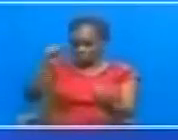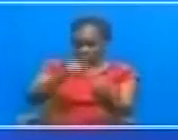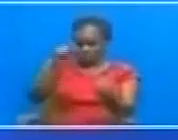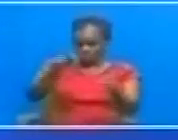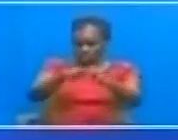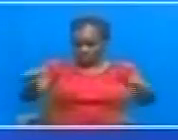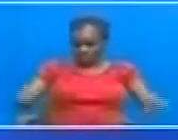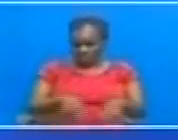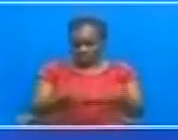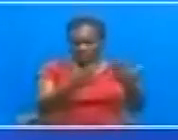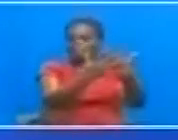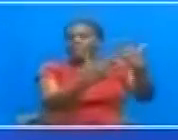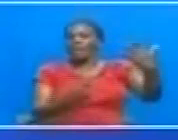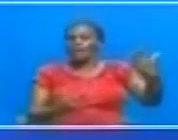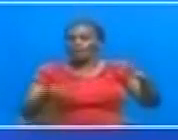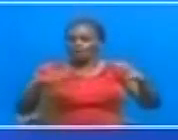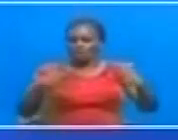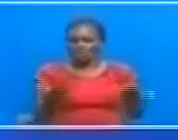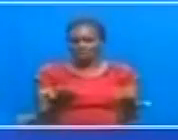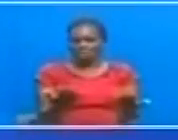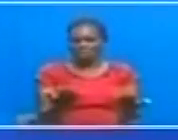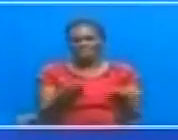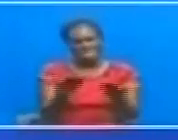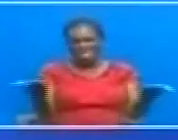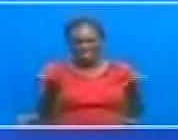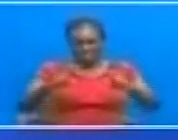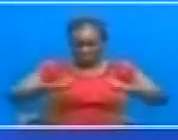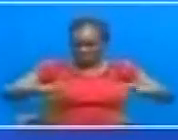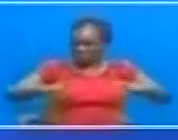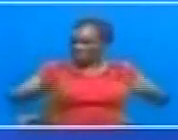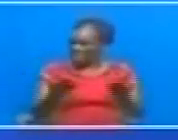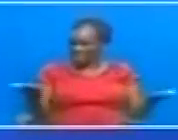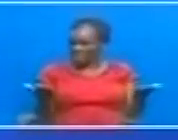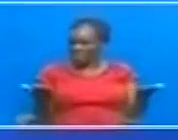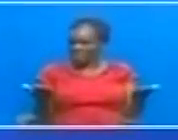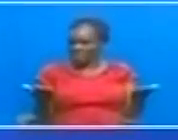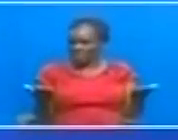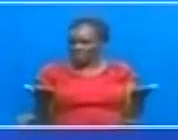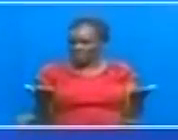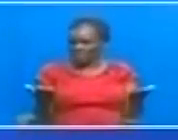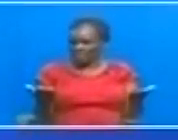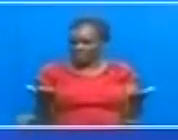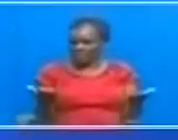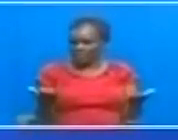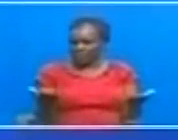anaenda kupimwa damu ama kufanya uchunguzi aina yoyote, kwamba